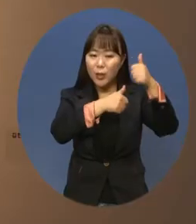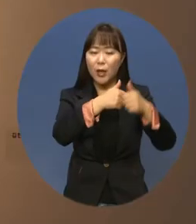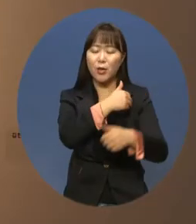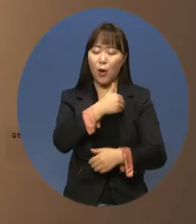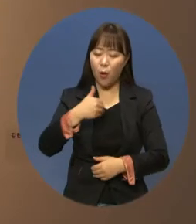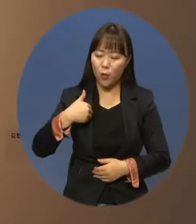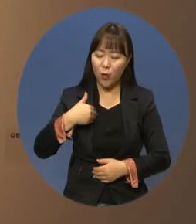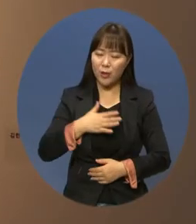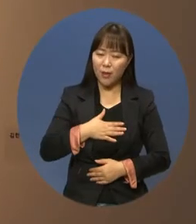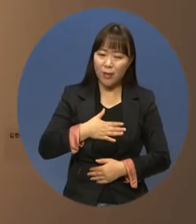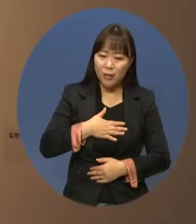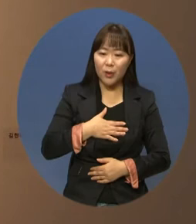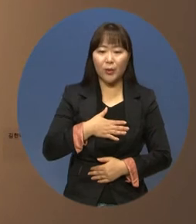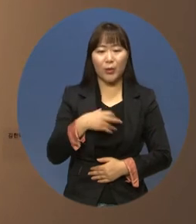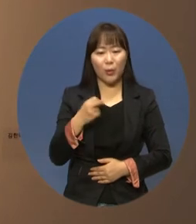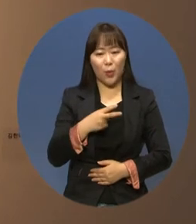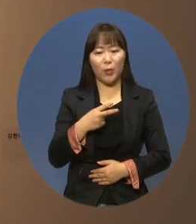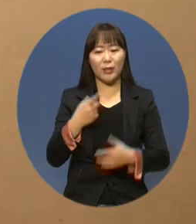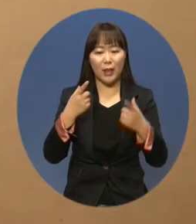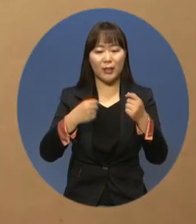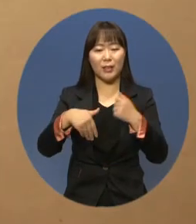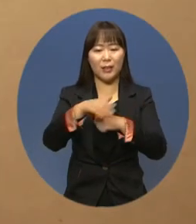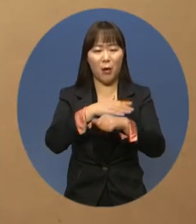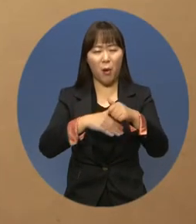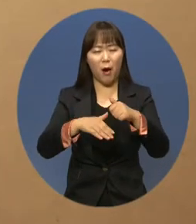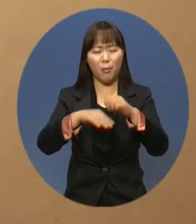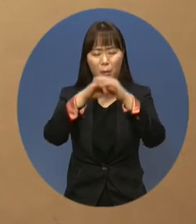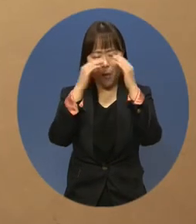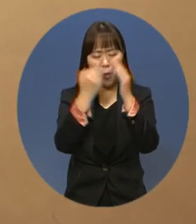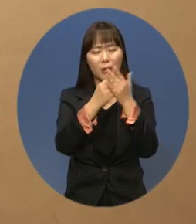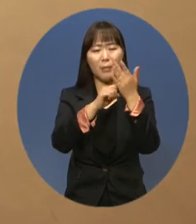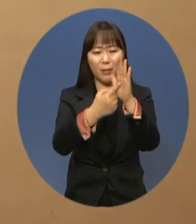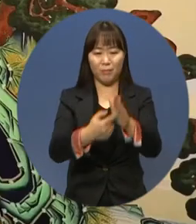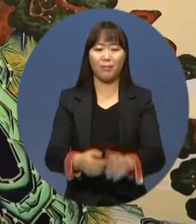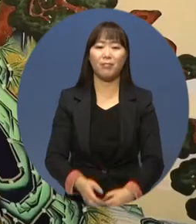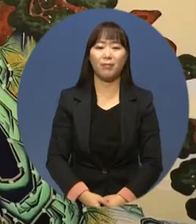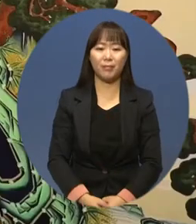여유와 정서 그리고 해학을 담지 않은 것이 없습니다.